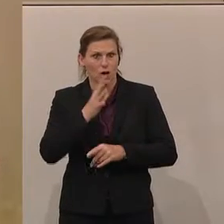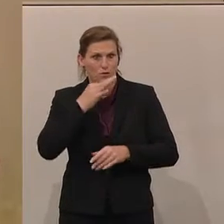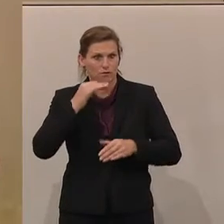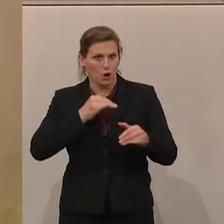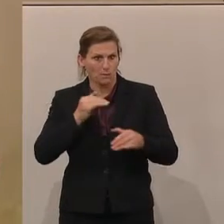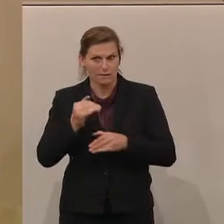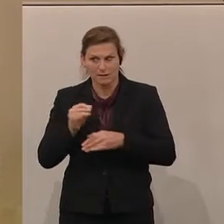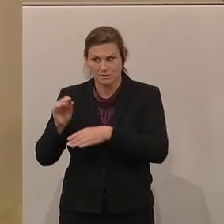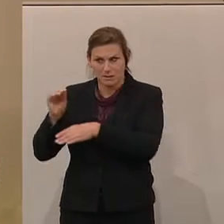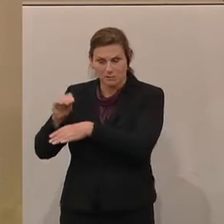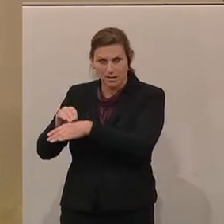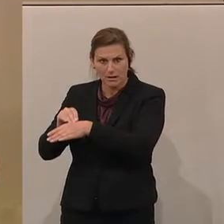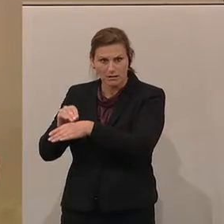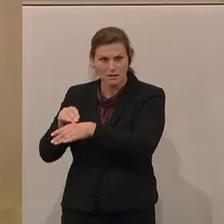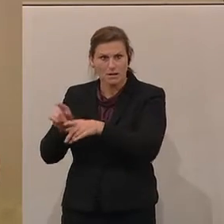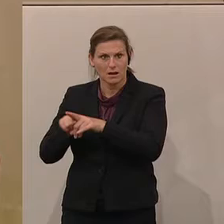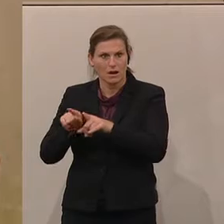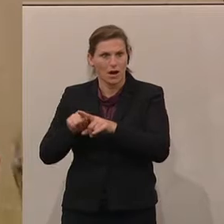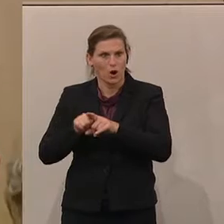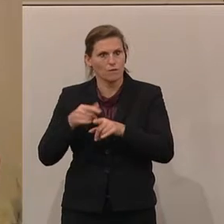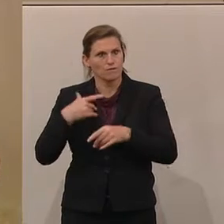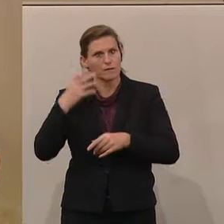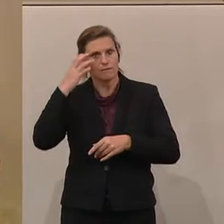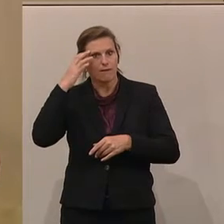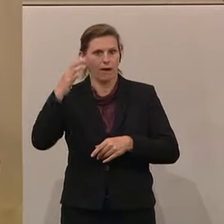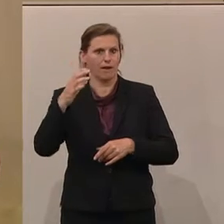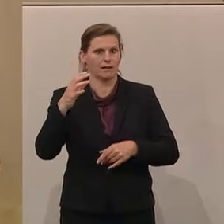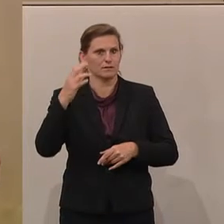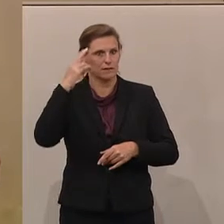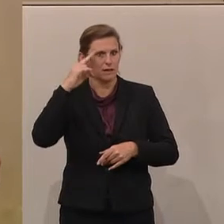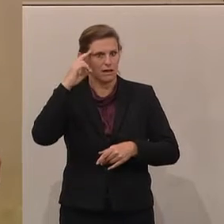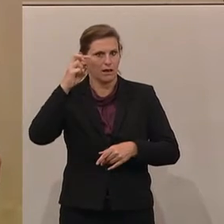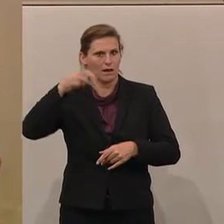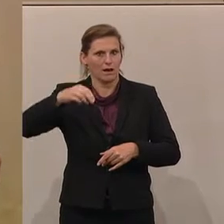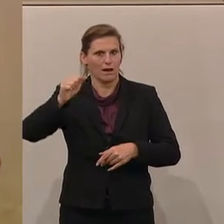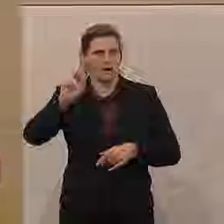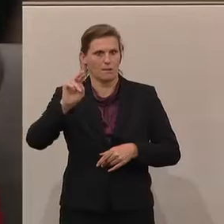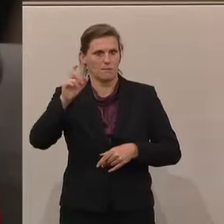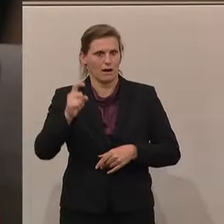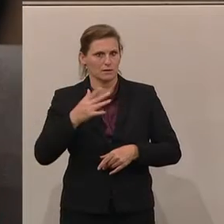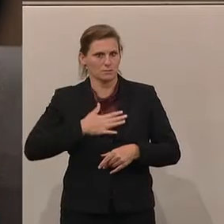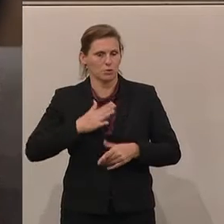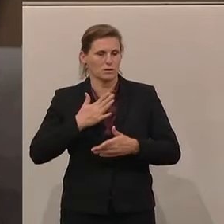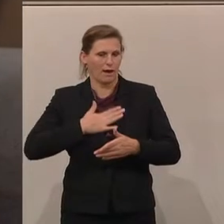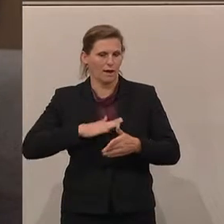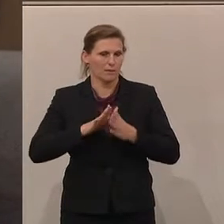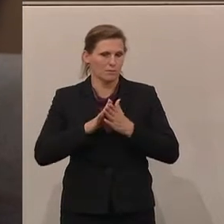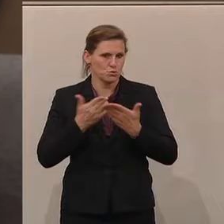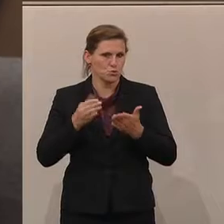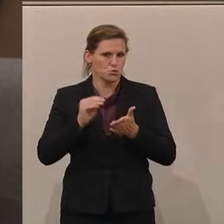sich als Karl-Marx-Fan geoutet hat, möchte ich gerne aus dem Kapital zitieren, Frau